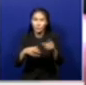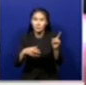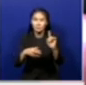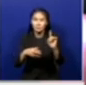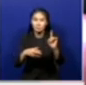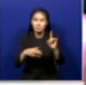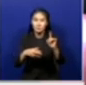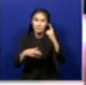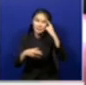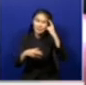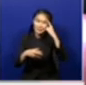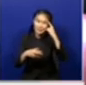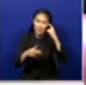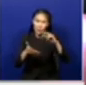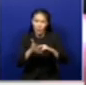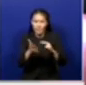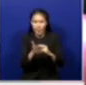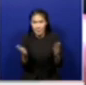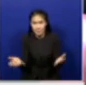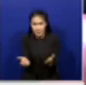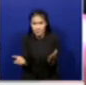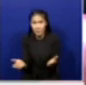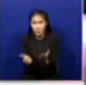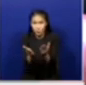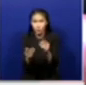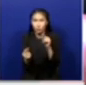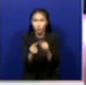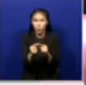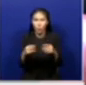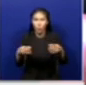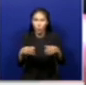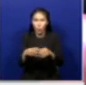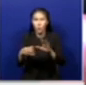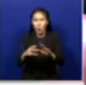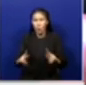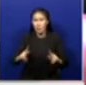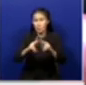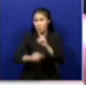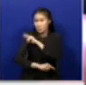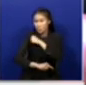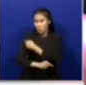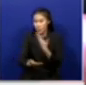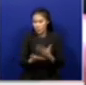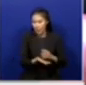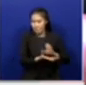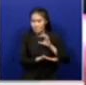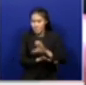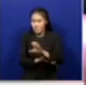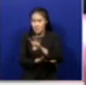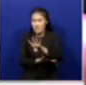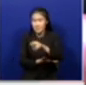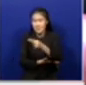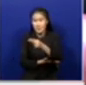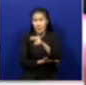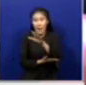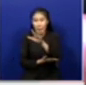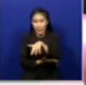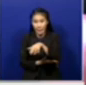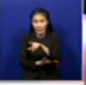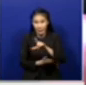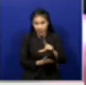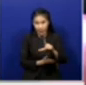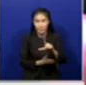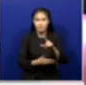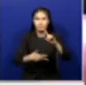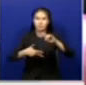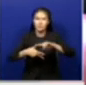ต้องบอกว่าซัพพอร์ตสนับสนุนกลุ่มสาธารณสุขเป็นจำนวน 45,000 ล้านบาทซึ่งปัญหาก็คือ